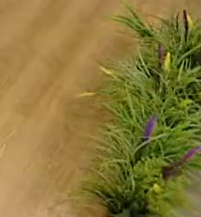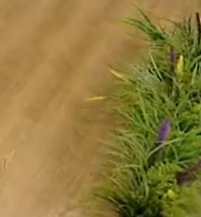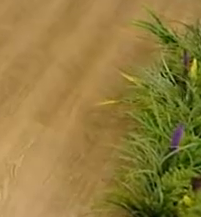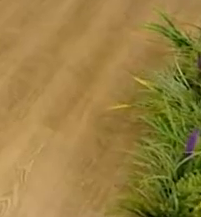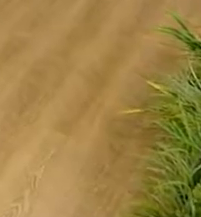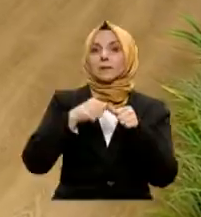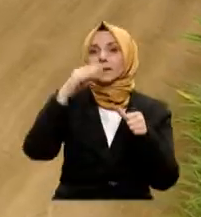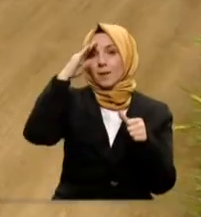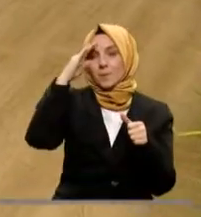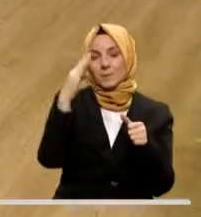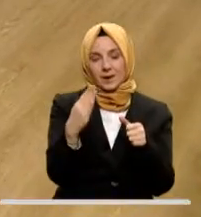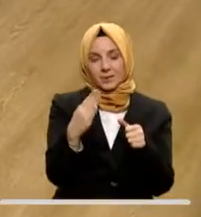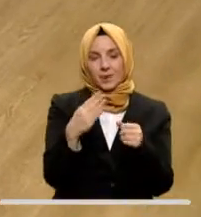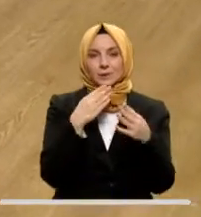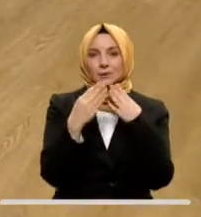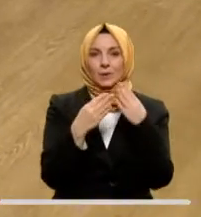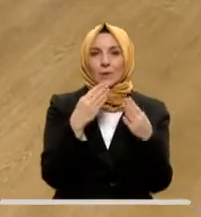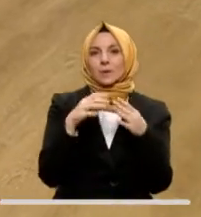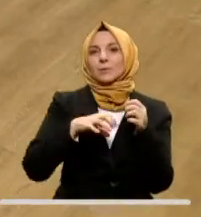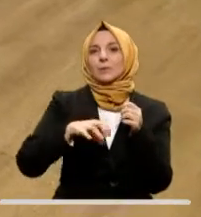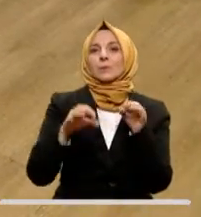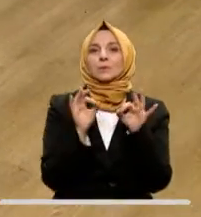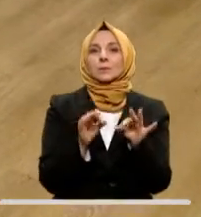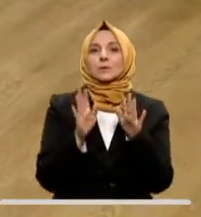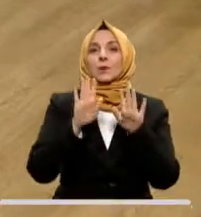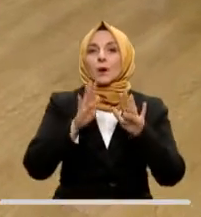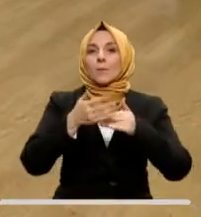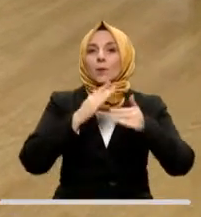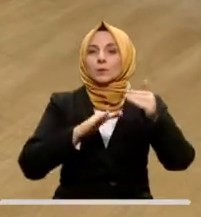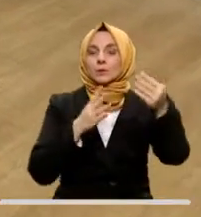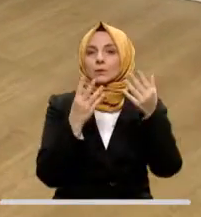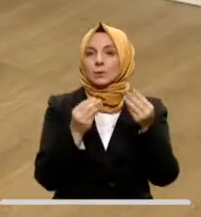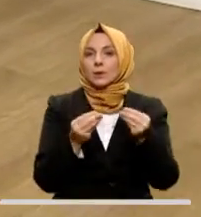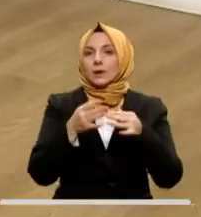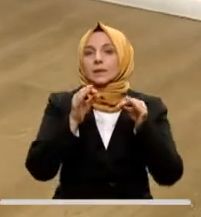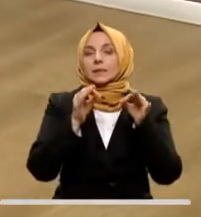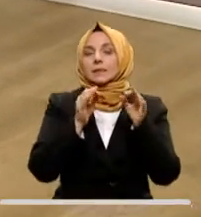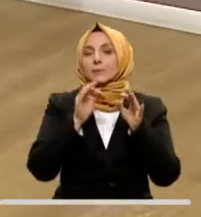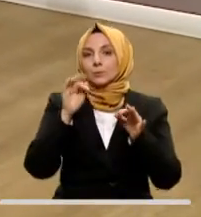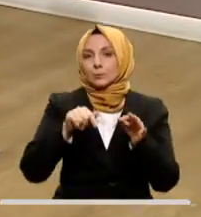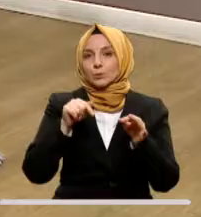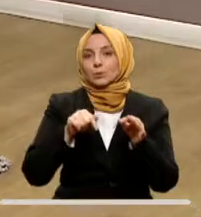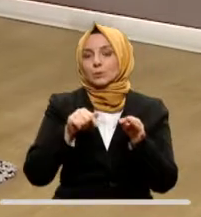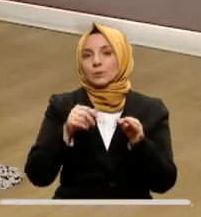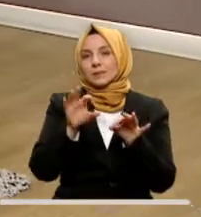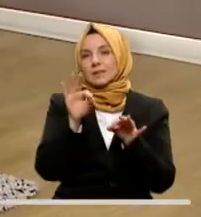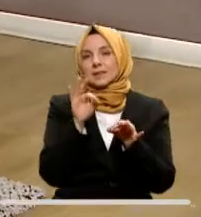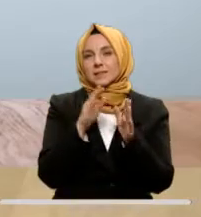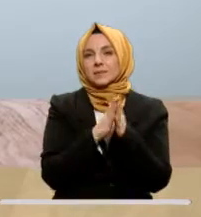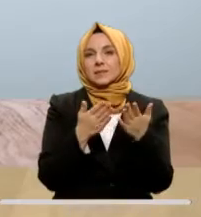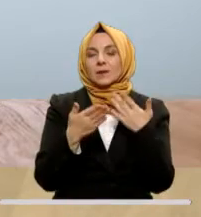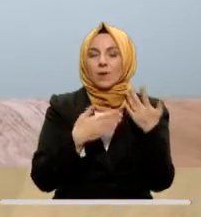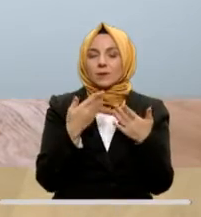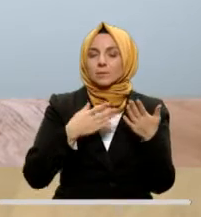tekrar merhabalar Efendim sohbet köşemize elimize aldık ama öncelikli olarak hemen başlamadan önce sizler için bugün seçtiğimiz kitabımızı takdim